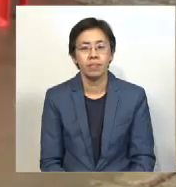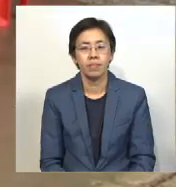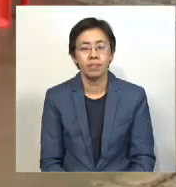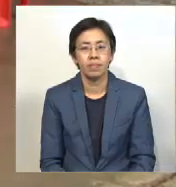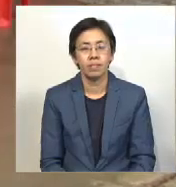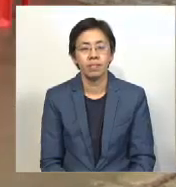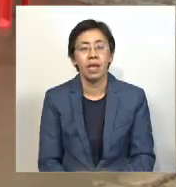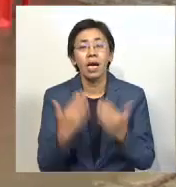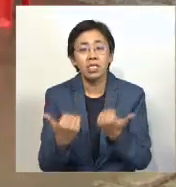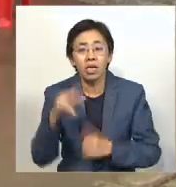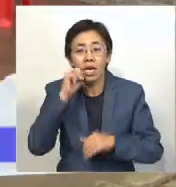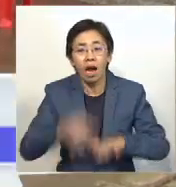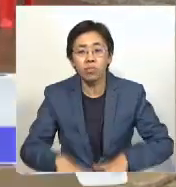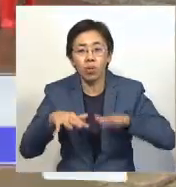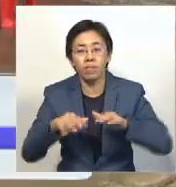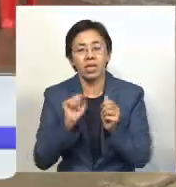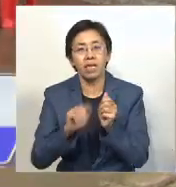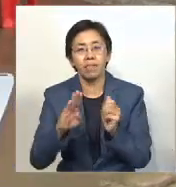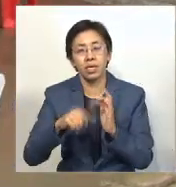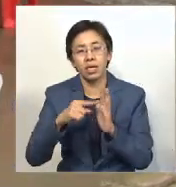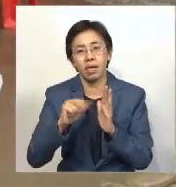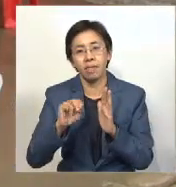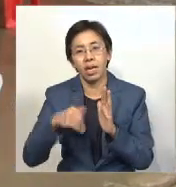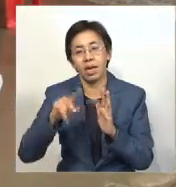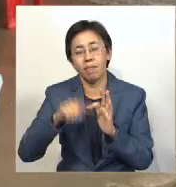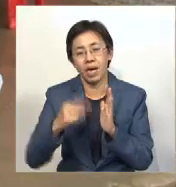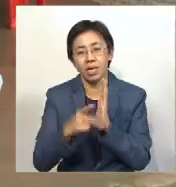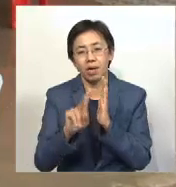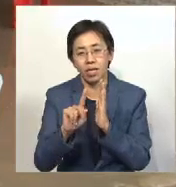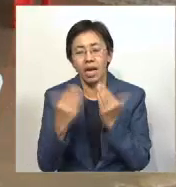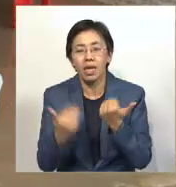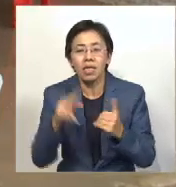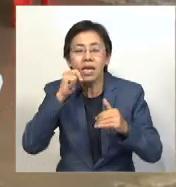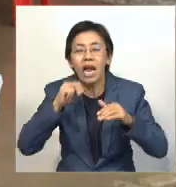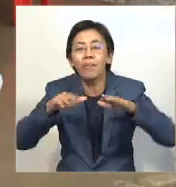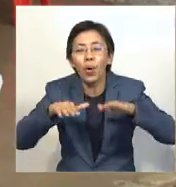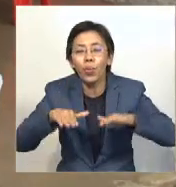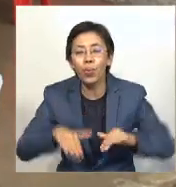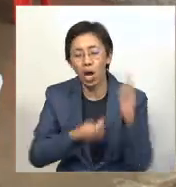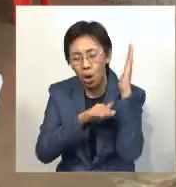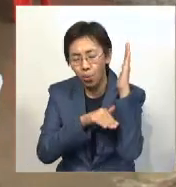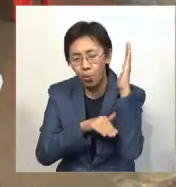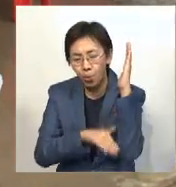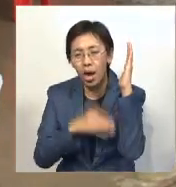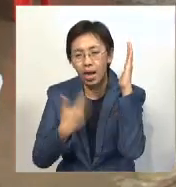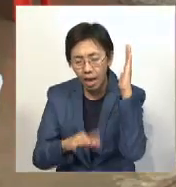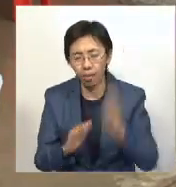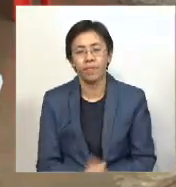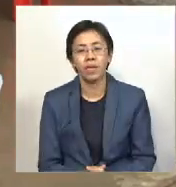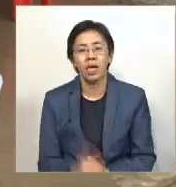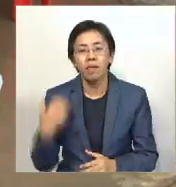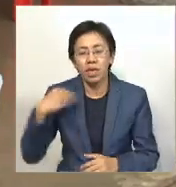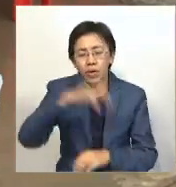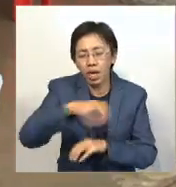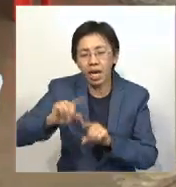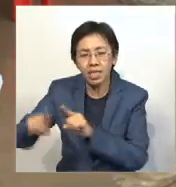ถานการณ์น้ำท่วมที่อำเภอบ้านไผ่จังหวัดขอนแก่นนะคะถือว่าขณะนี้ก็เริ่มเข้าสู่ภาวะปกติแล้วค่ะซึ่งมีหลายหน่วยง